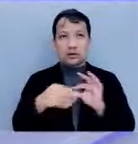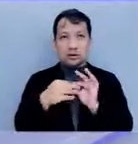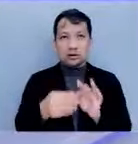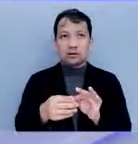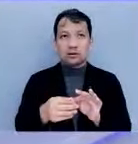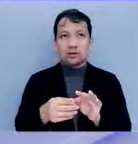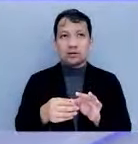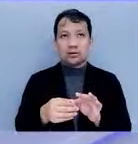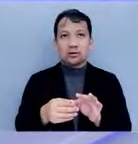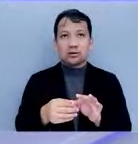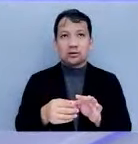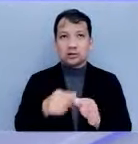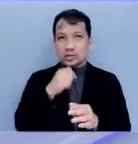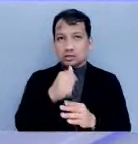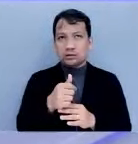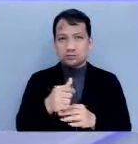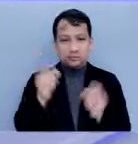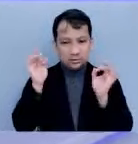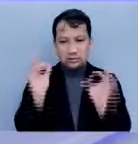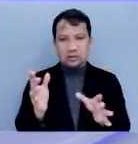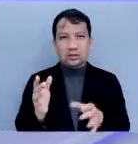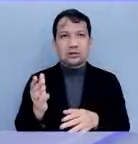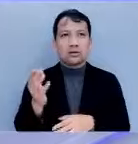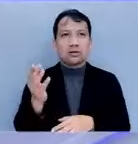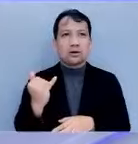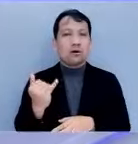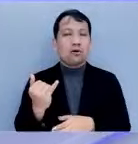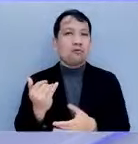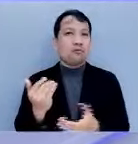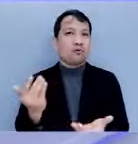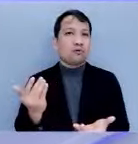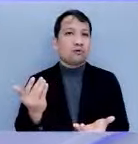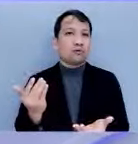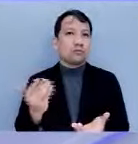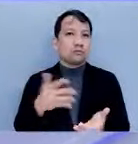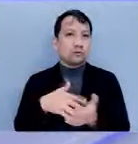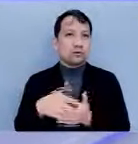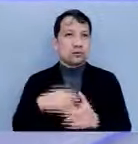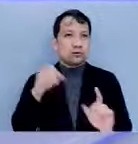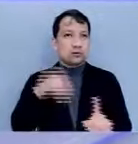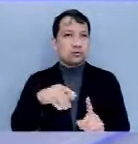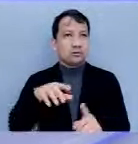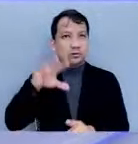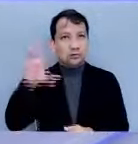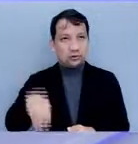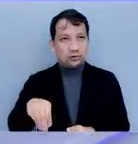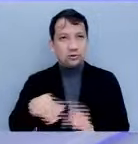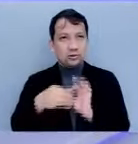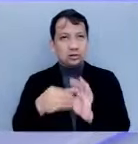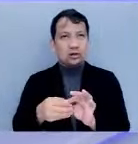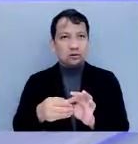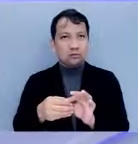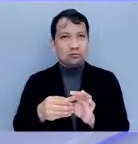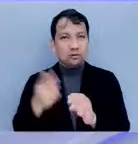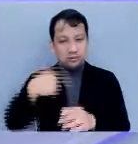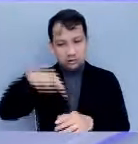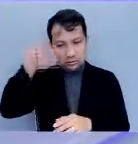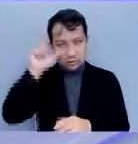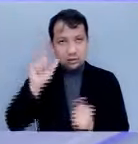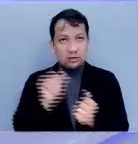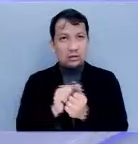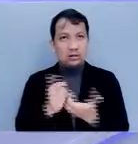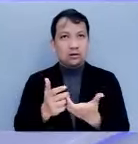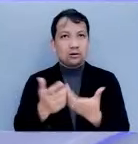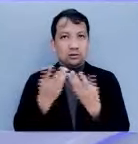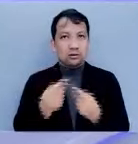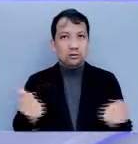sila maituturing na endangered. Pero vulnerable naman ang mga lahi ng leon ngayon. Dahil naman yan sa kawalan